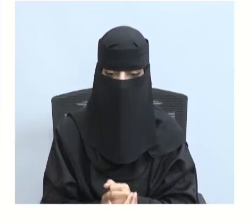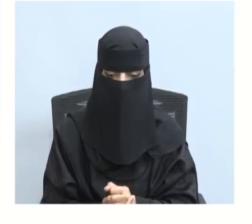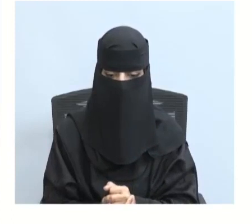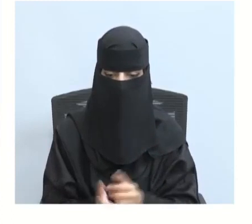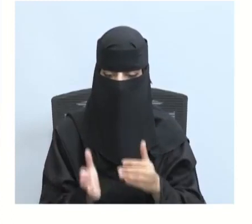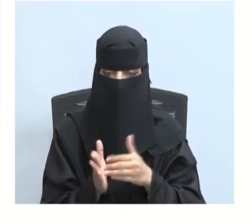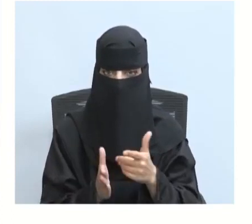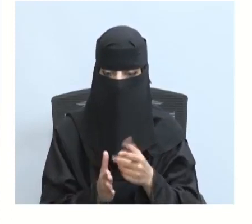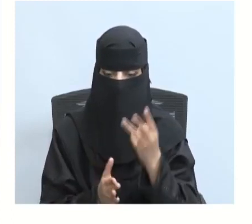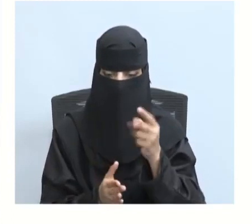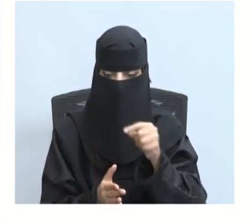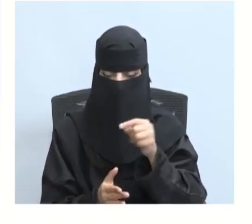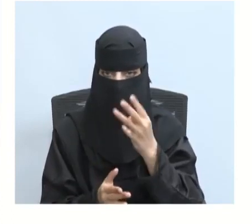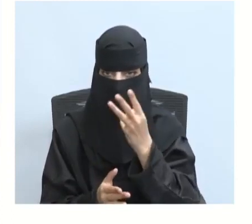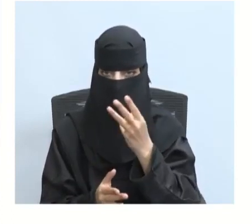الناتج